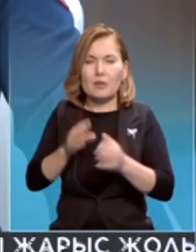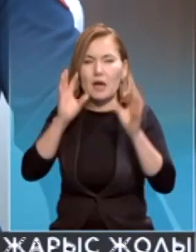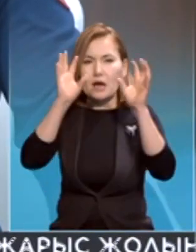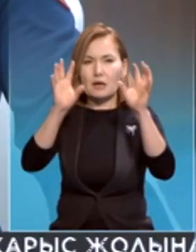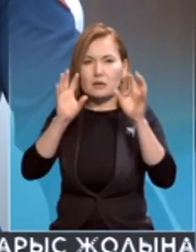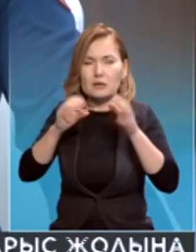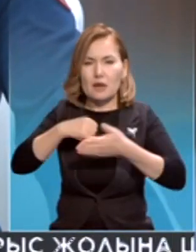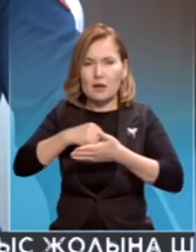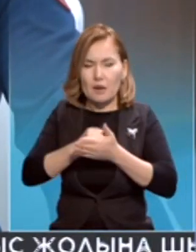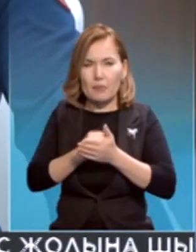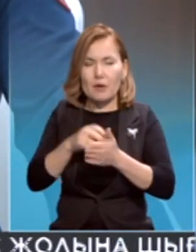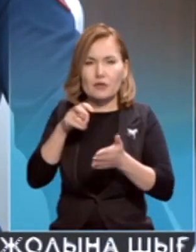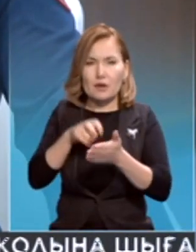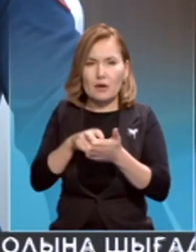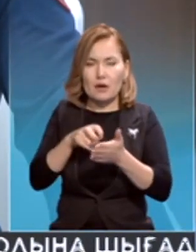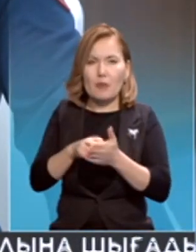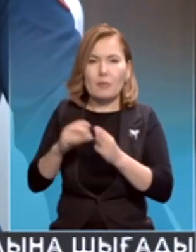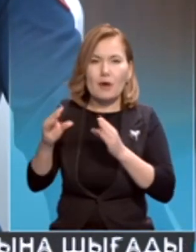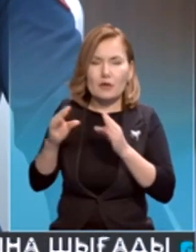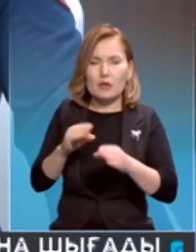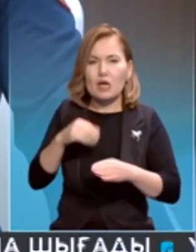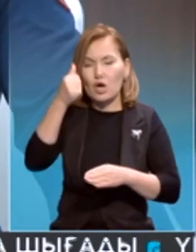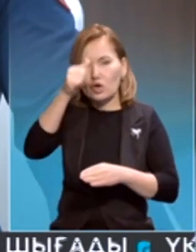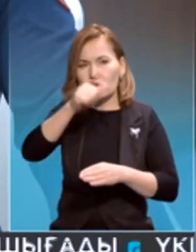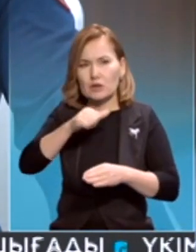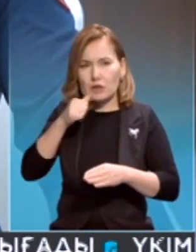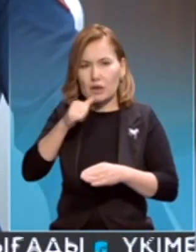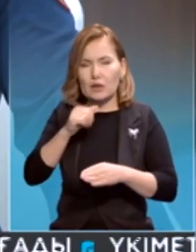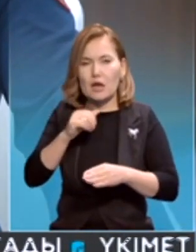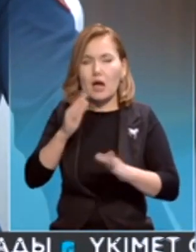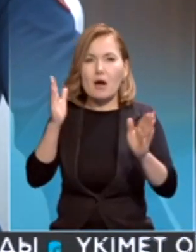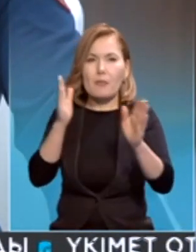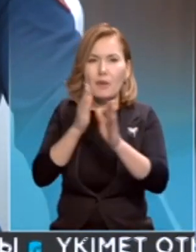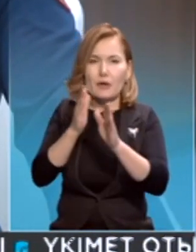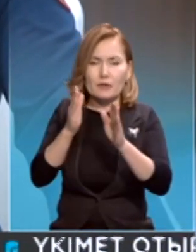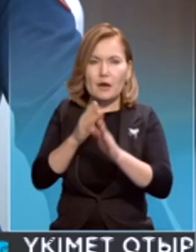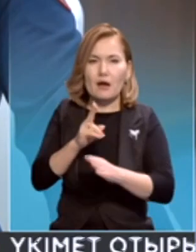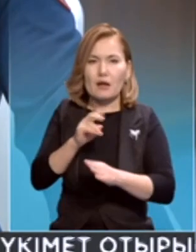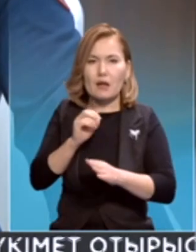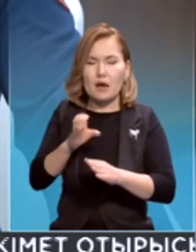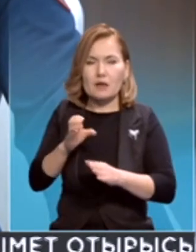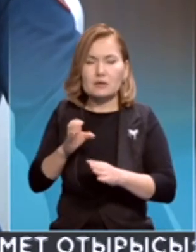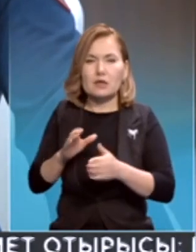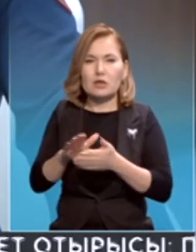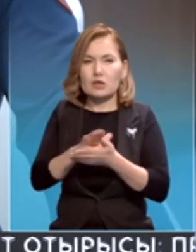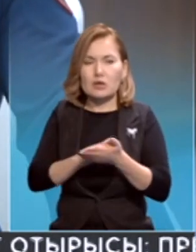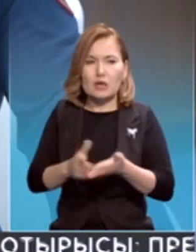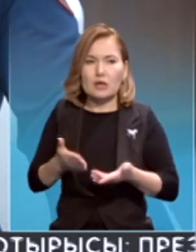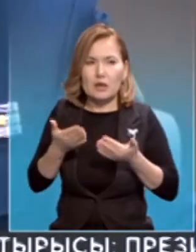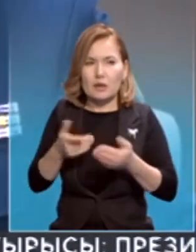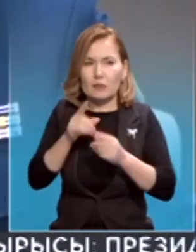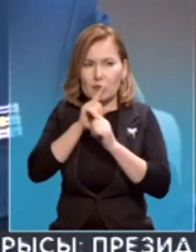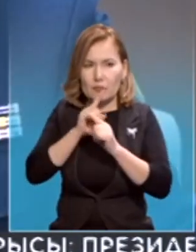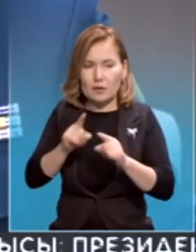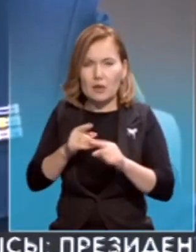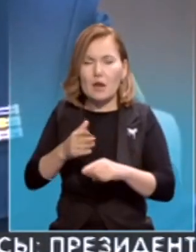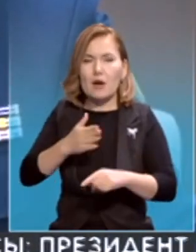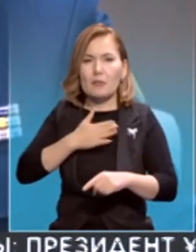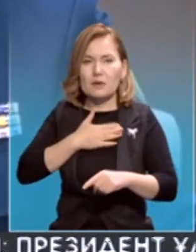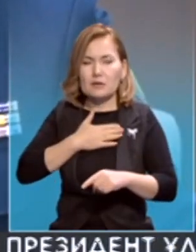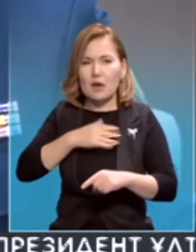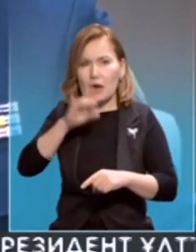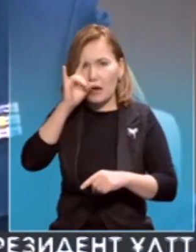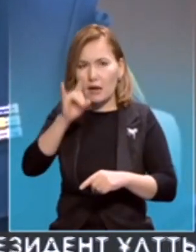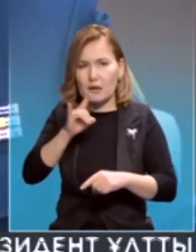Заңдастыруға жататын автокөліктердің жылына және экологиялық класына ешқандай талаптар қойылмайды. Біздің